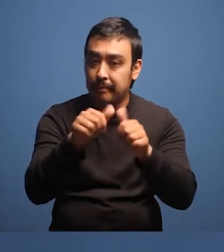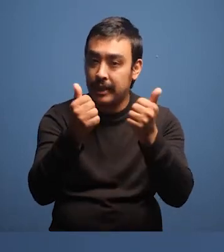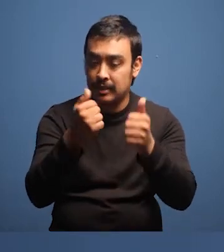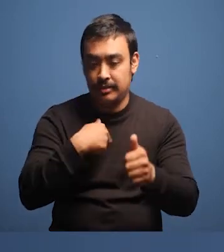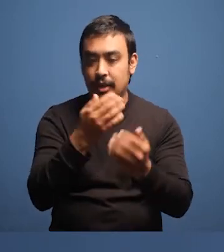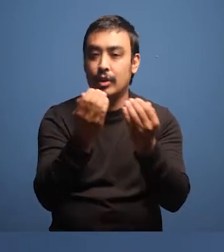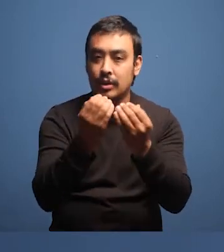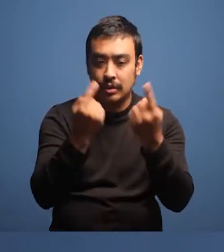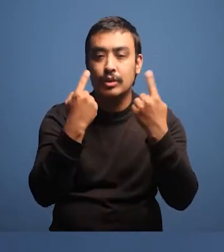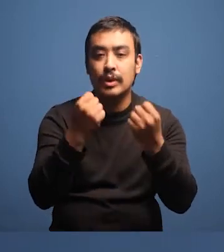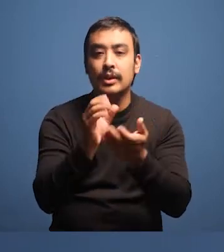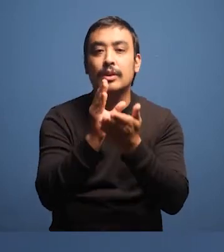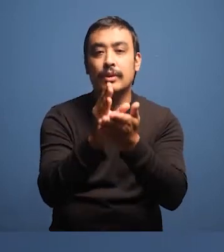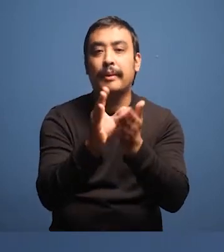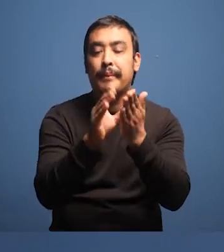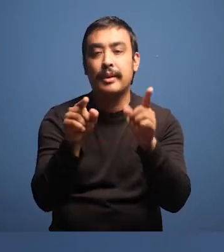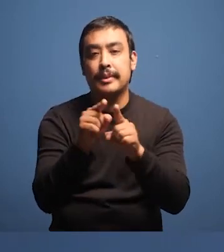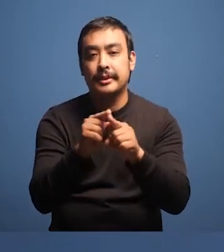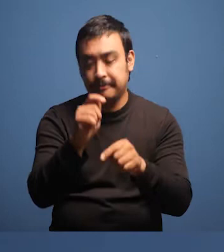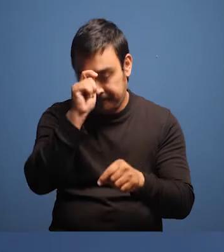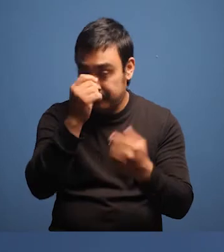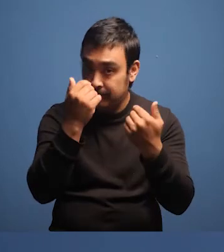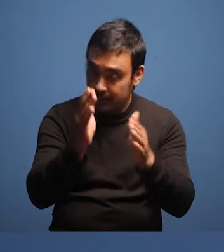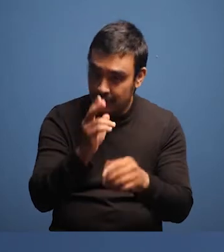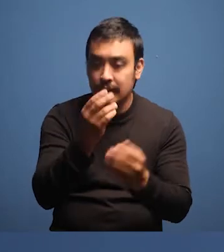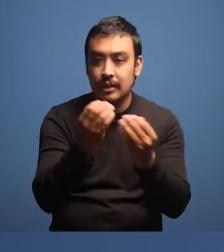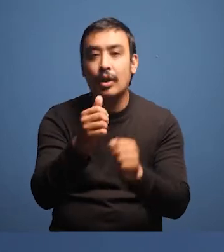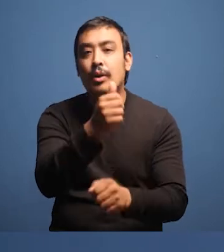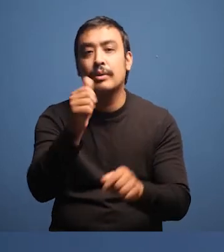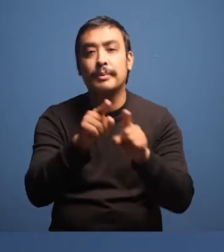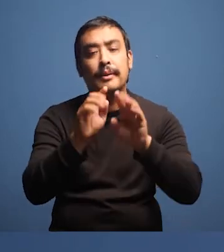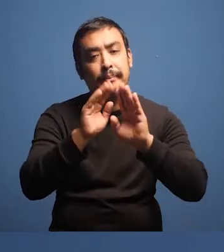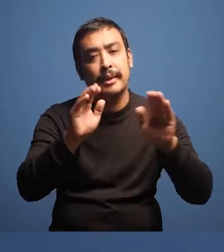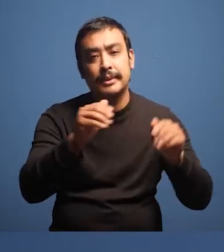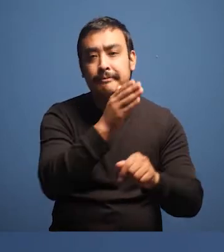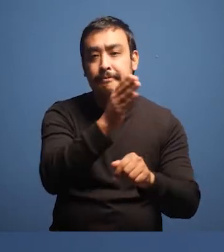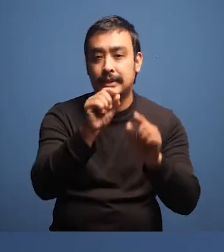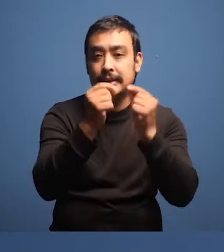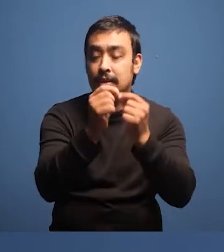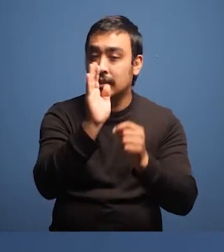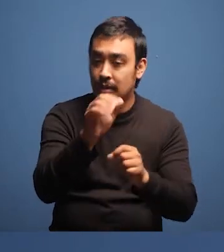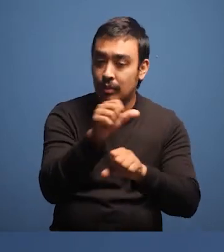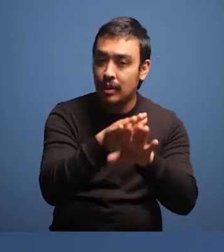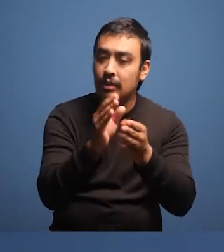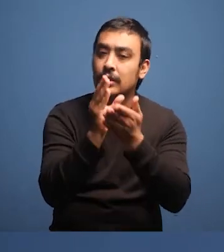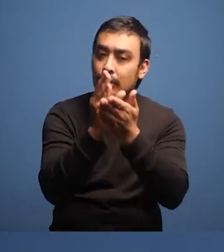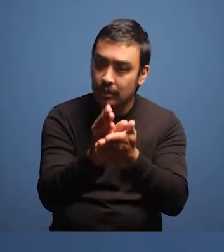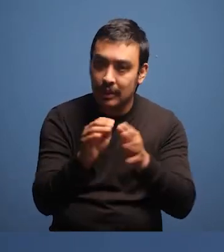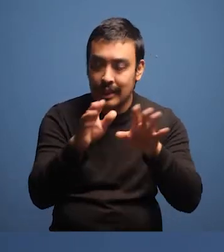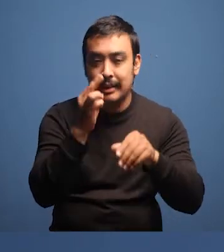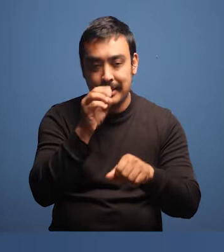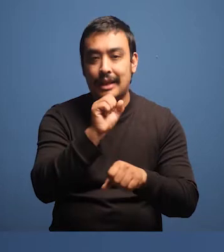गरेको हेल्थ फिल्डको कन्ट्रिब्युसन लगाएर चाहिँ उहाँहरूले अनर गर्नुभयो। त्यस्तै म जस्तै अरू पनि डिफ्रेन्ट फिल्डको हुनुहुन्छ, उहाँहरूलाई चाहिँ उहाँहरूले गरेको कन्ट्रिब्युसनको आधारमा र